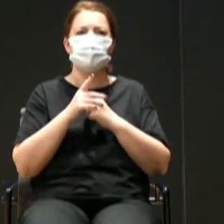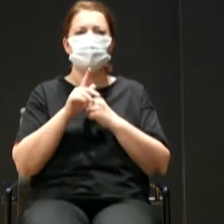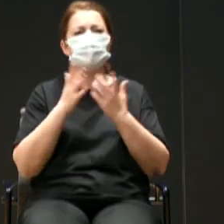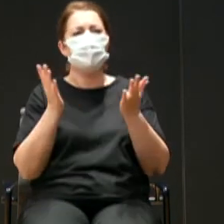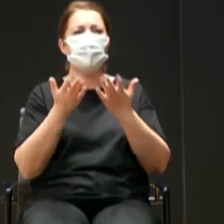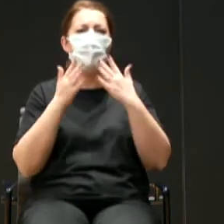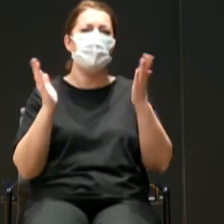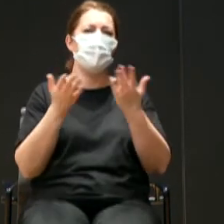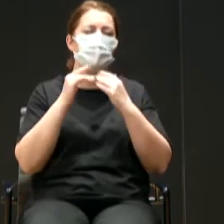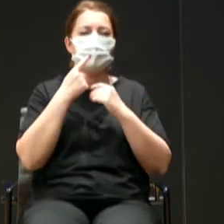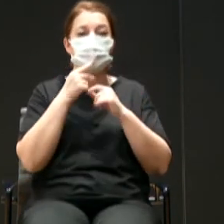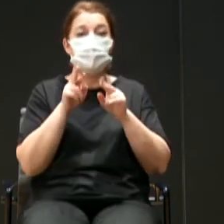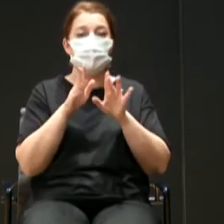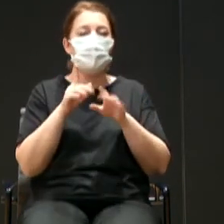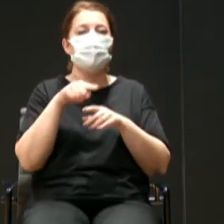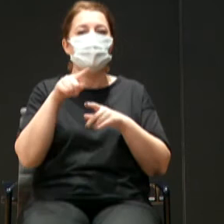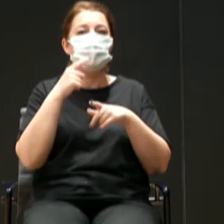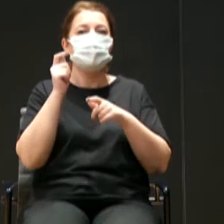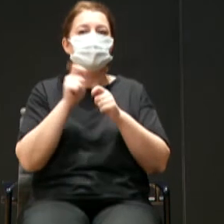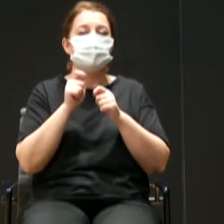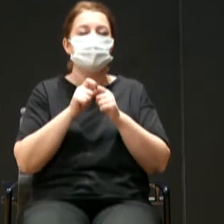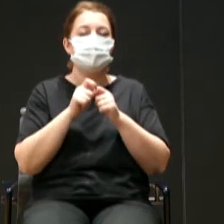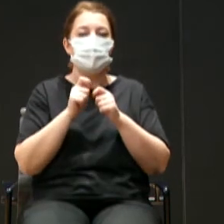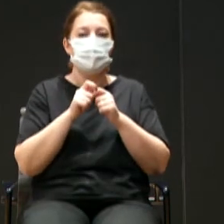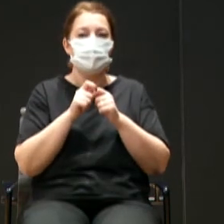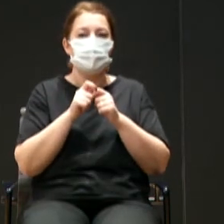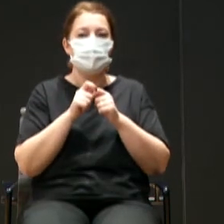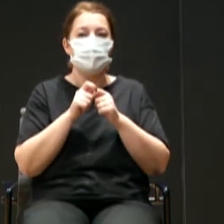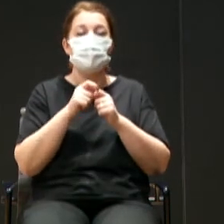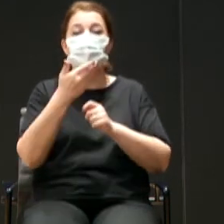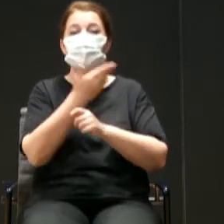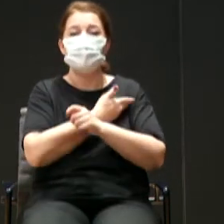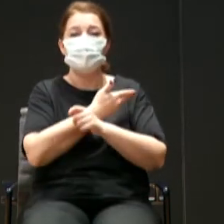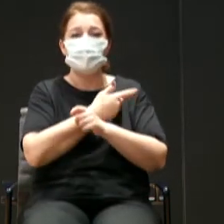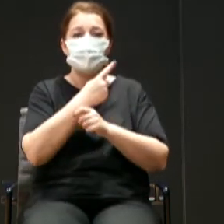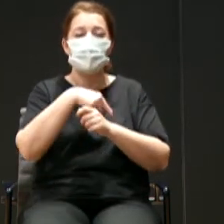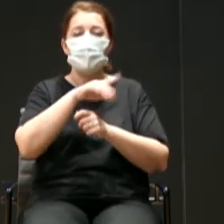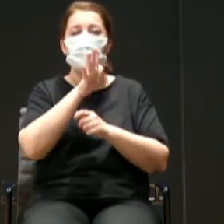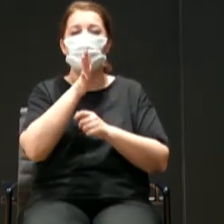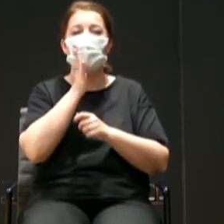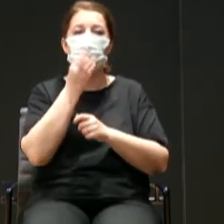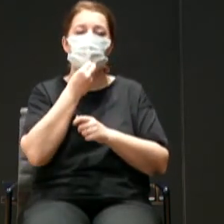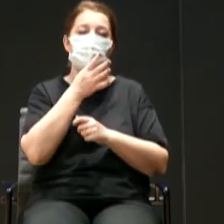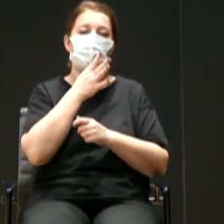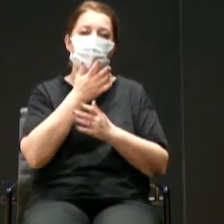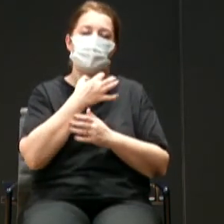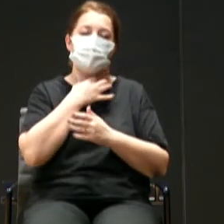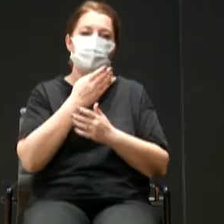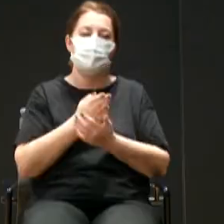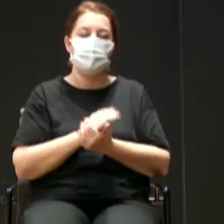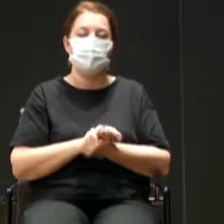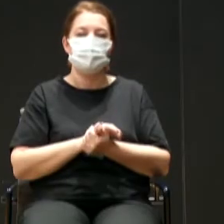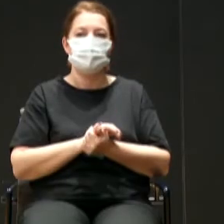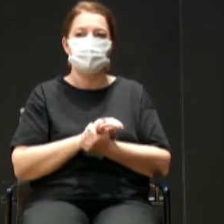lom. Ya arkadaşlar bu işlerle gelinmez. Bu işlerle vatandaş artık her şeyi biliyor. Teşekkür ediyorum